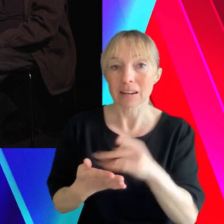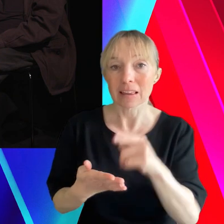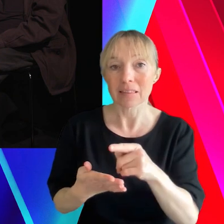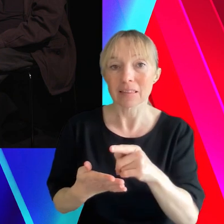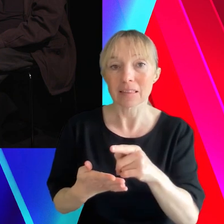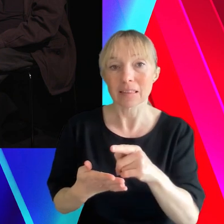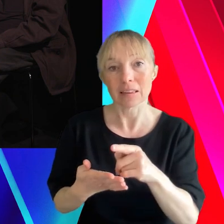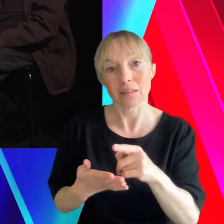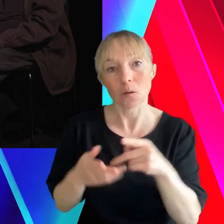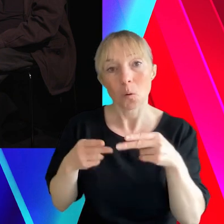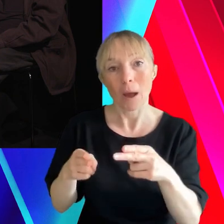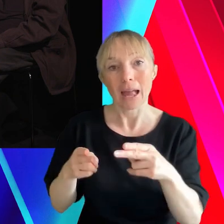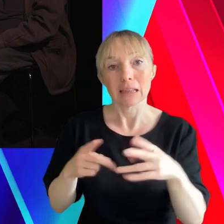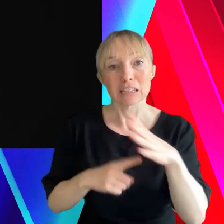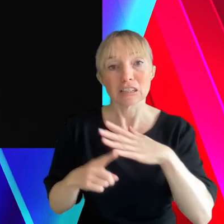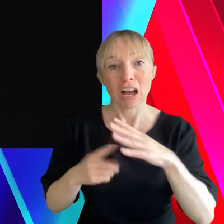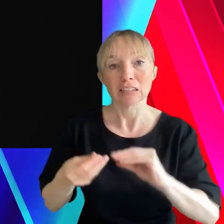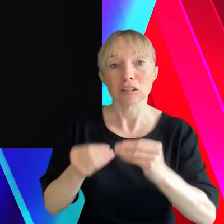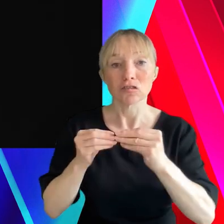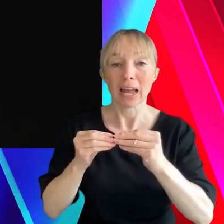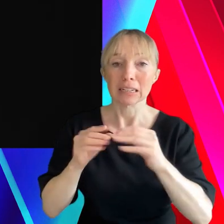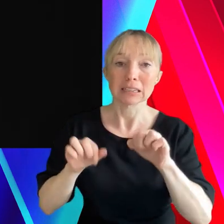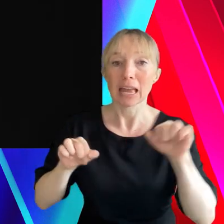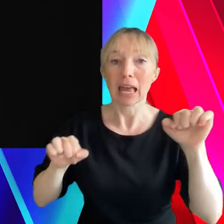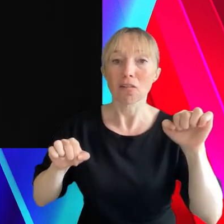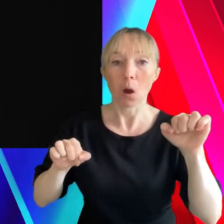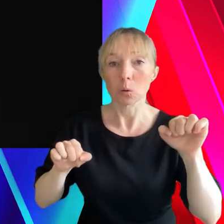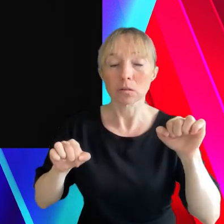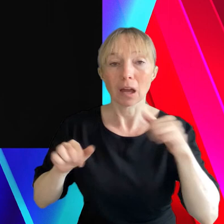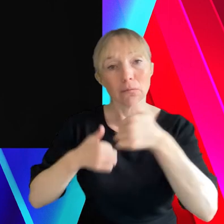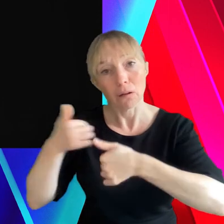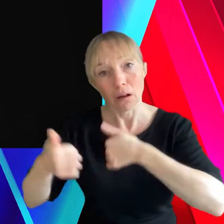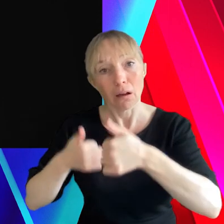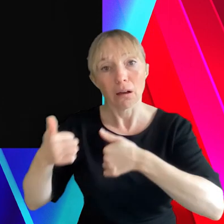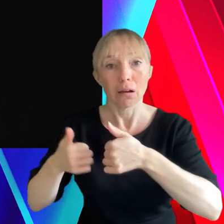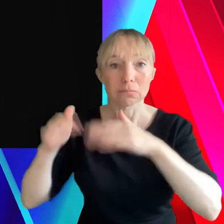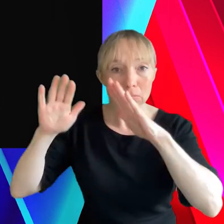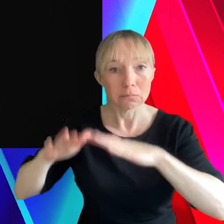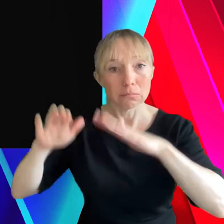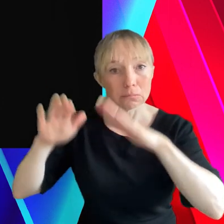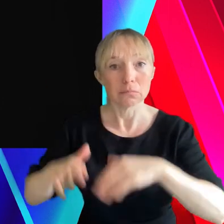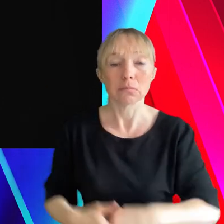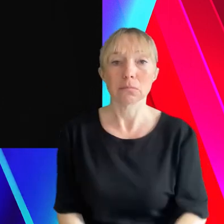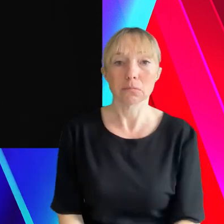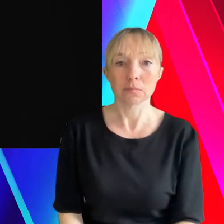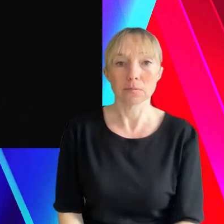tendency to create heroes in society. Absolutely. این یکی از موضوعاتیه که حالا شاید به دوره‌ای که من دانشگاه تئاتر